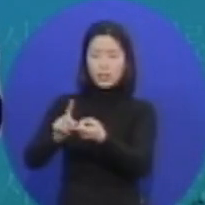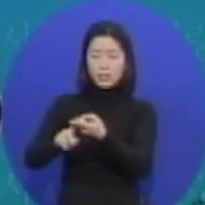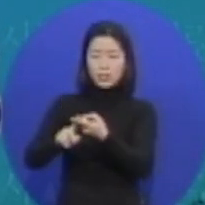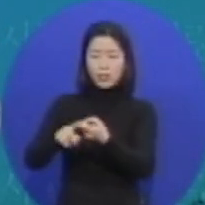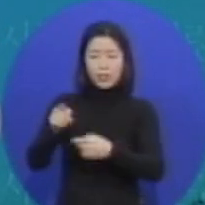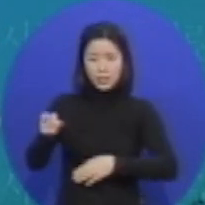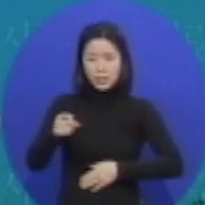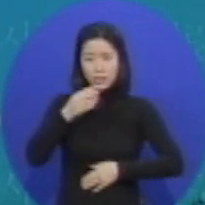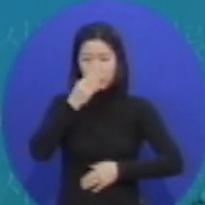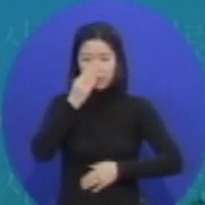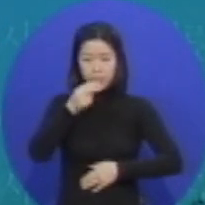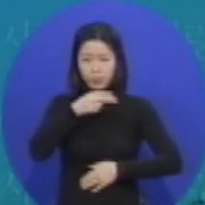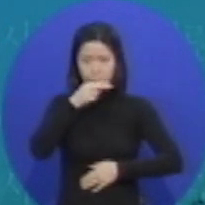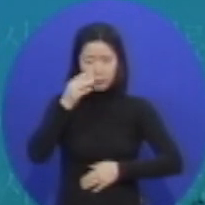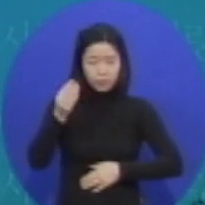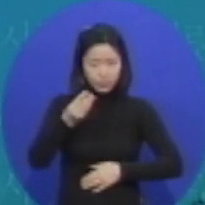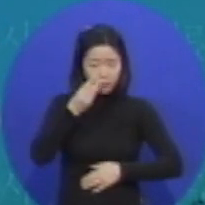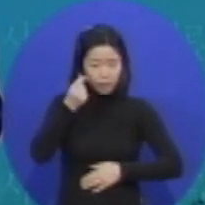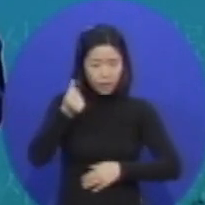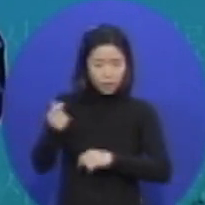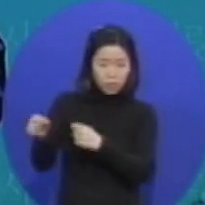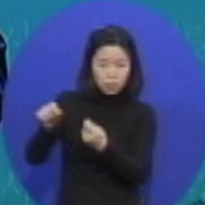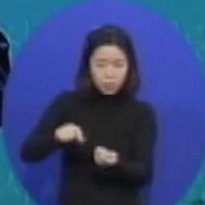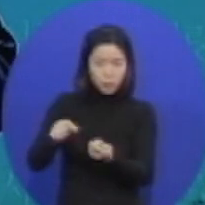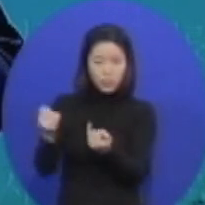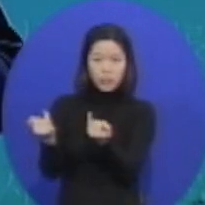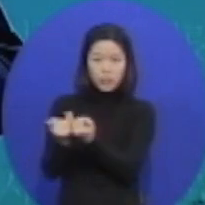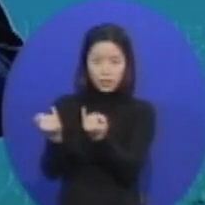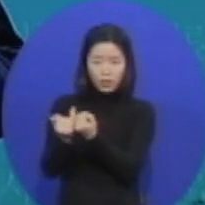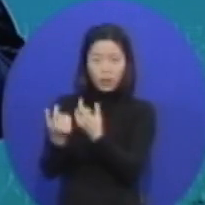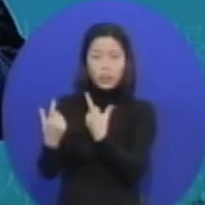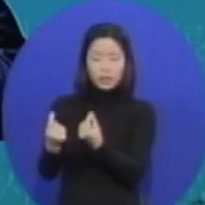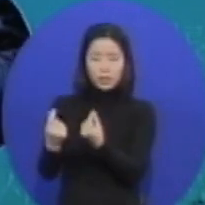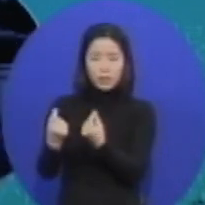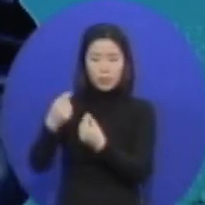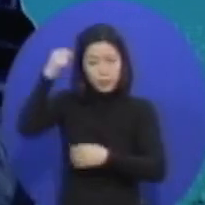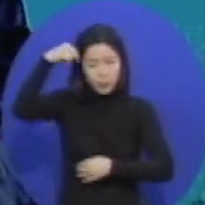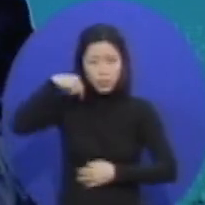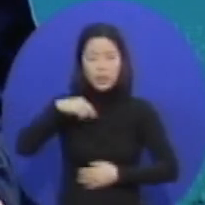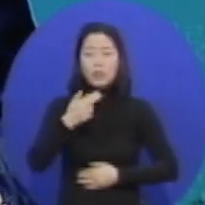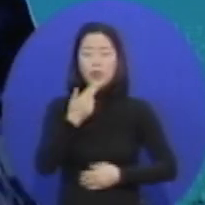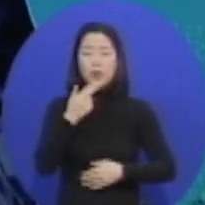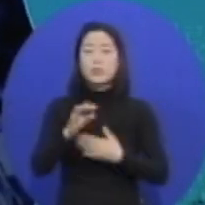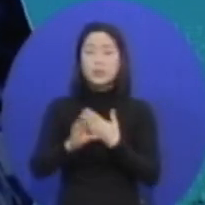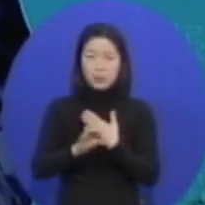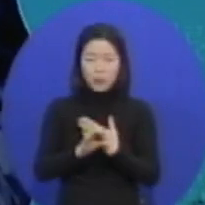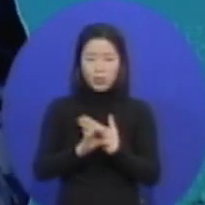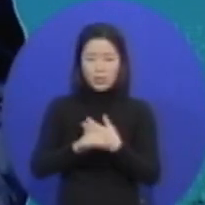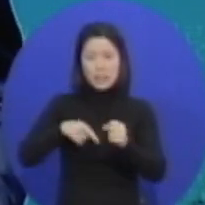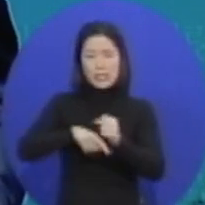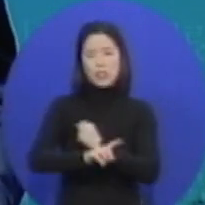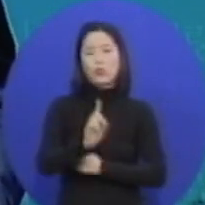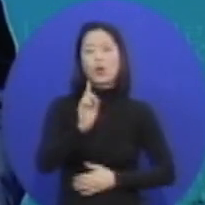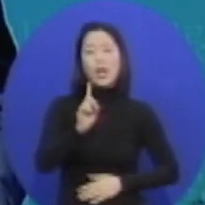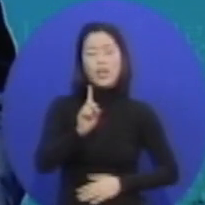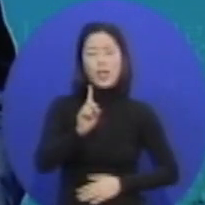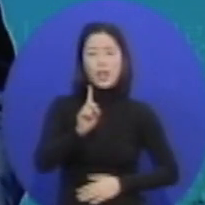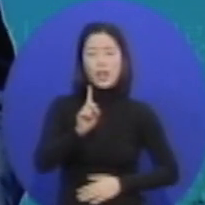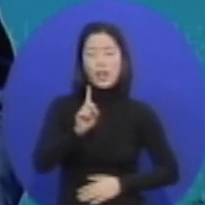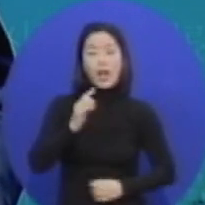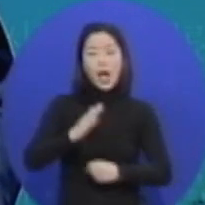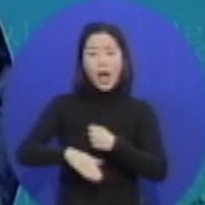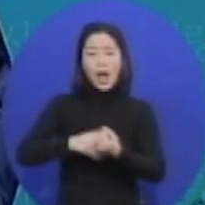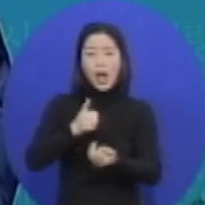장률 옥합을 부은 이 여인처럼 그런 느낌이 되지 않으시는 분들은 이유가 안합니다 하나님을